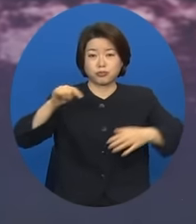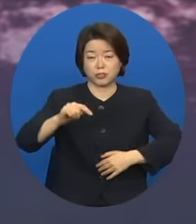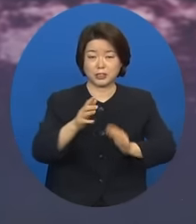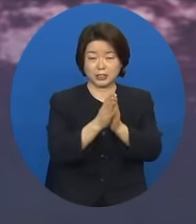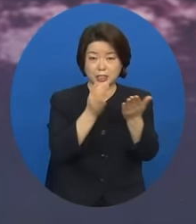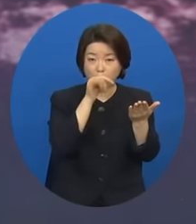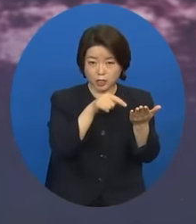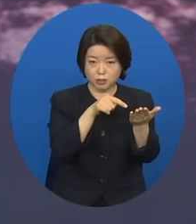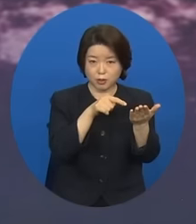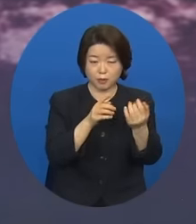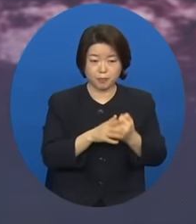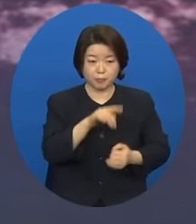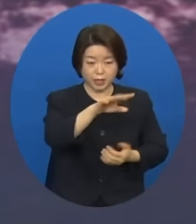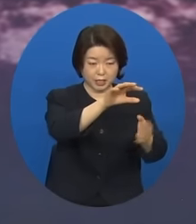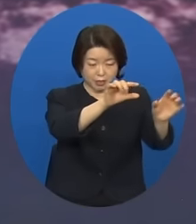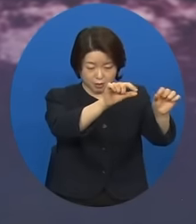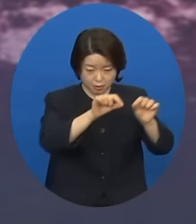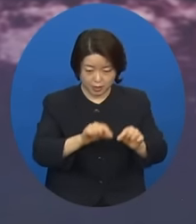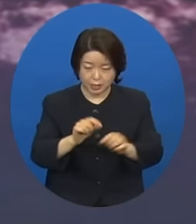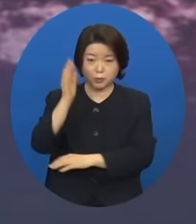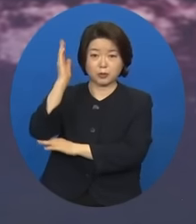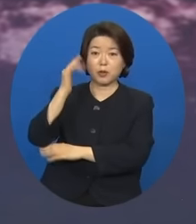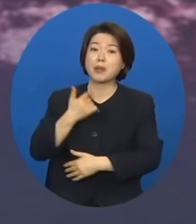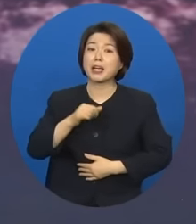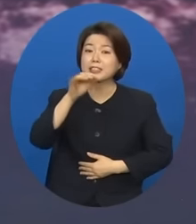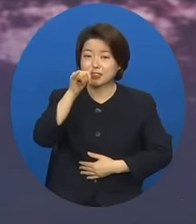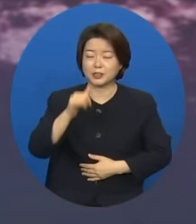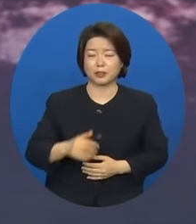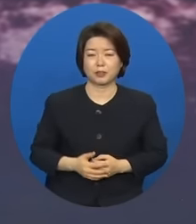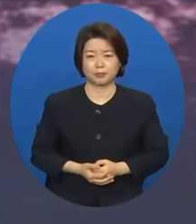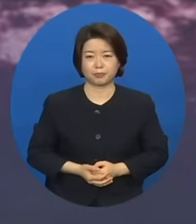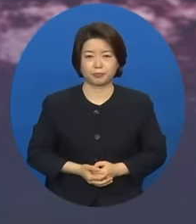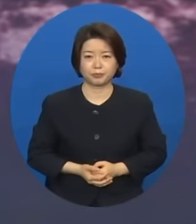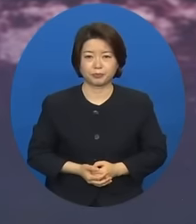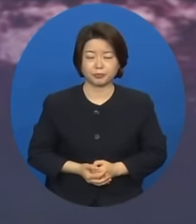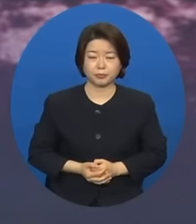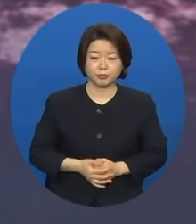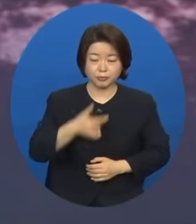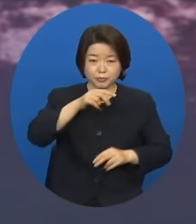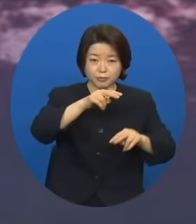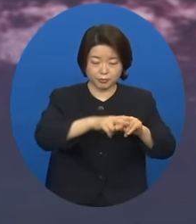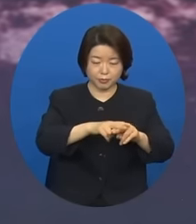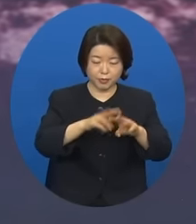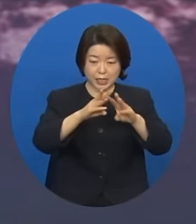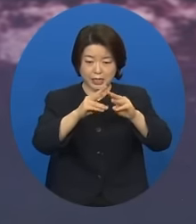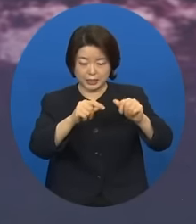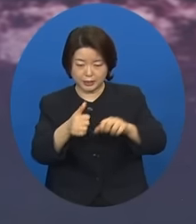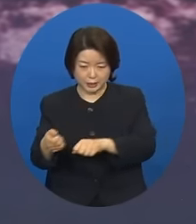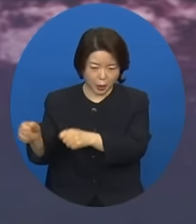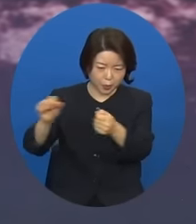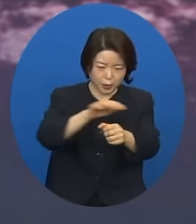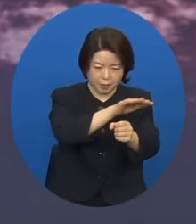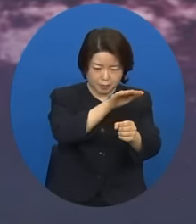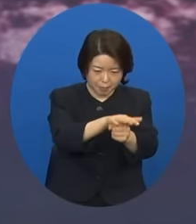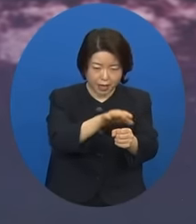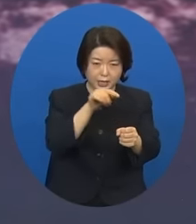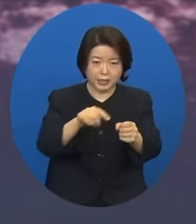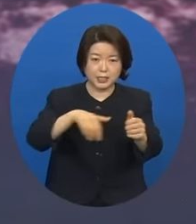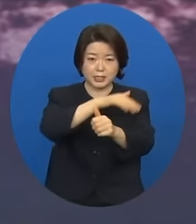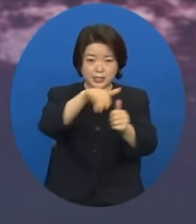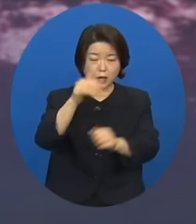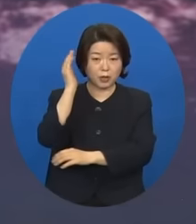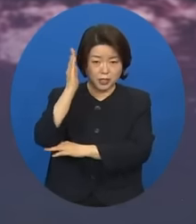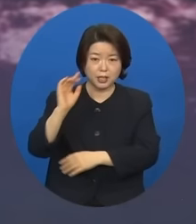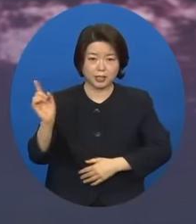가지고 설교를 하셨는데 이렇게 기 했어요의 을 이렇게 해석을 했습니다 잘